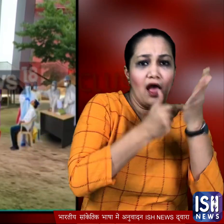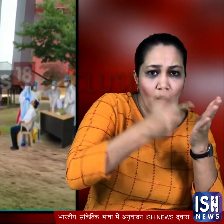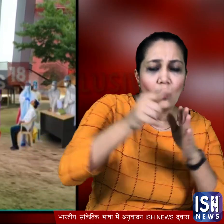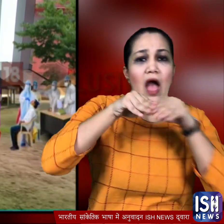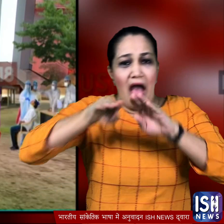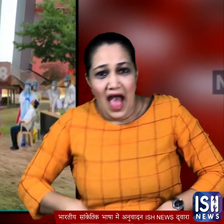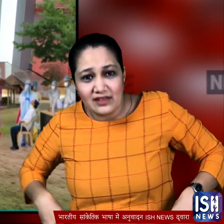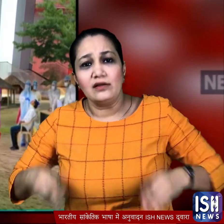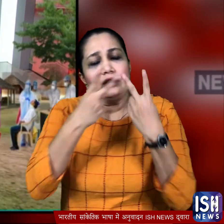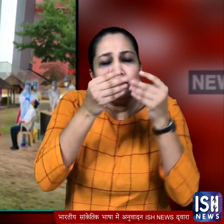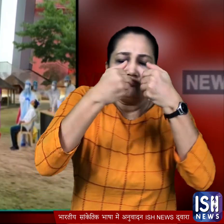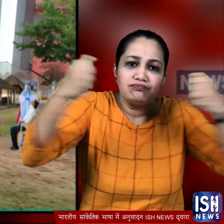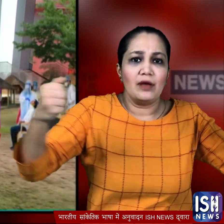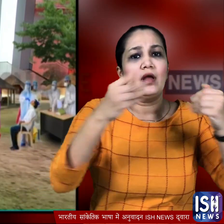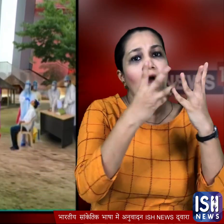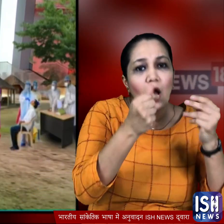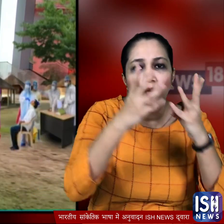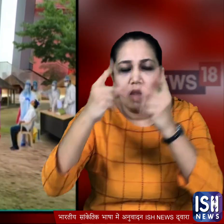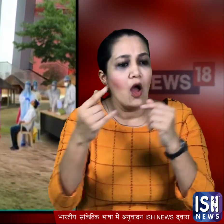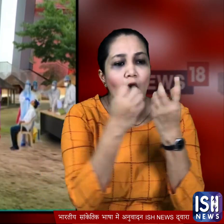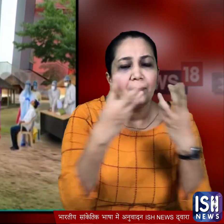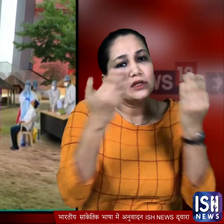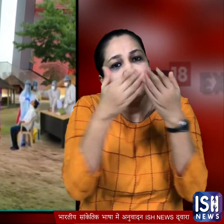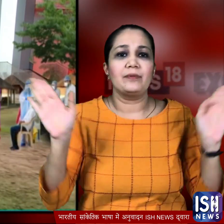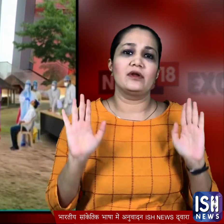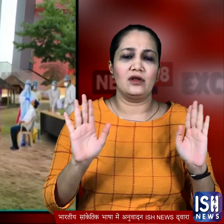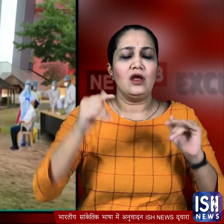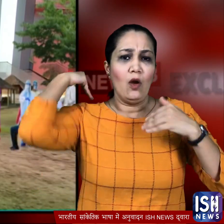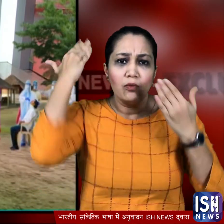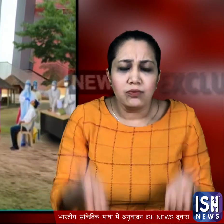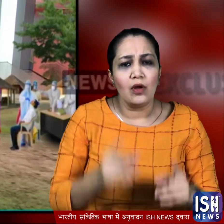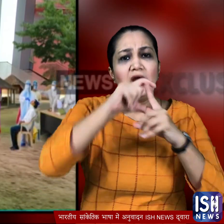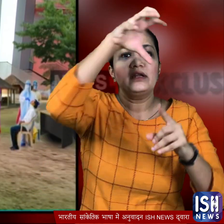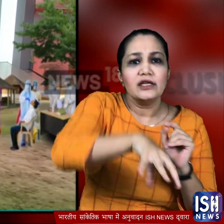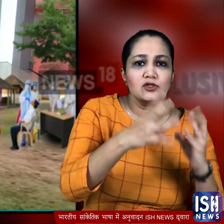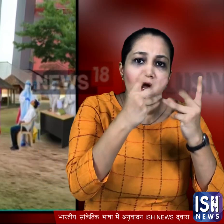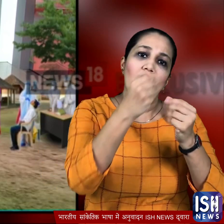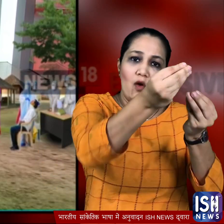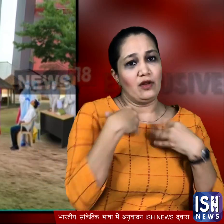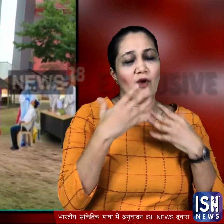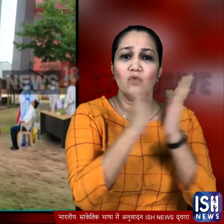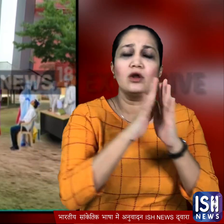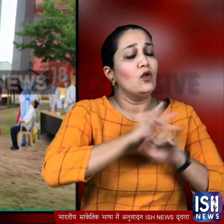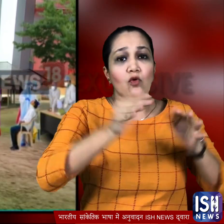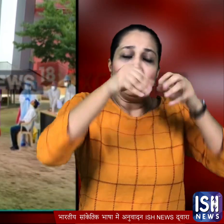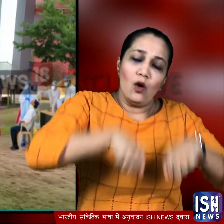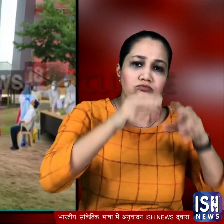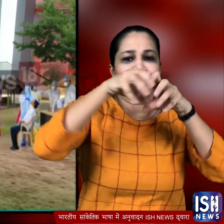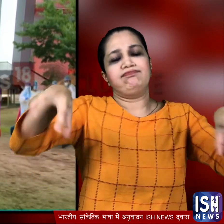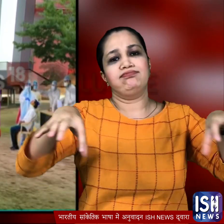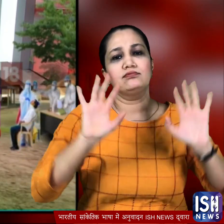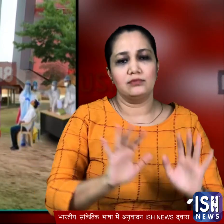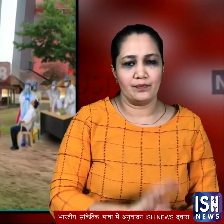के मुताबिक अलग अलग आंकड़े साझा करें। हालांकि अभी तक जिलेवार तरीके से ही आंकड़ों को दर्ज किया जा रहा है, जिससे ग्रामीण इलाकों की